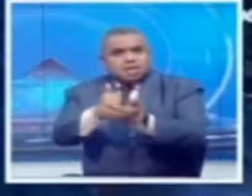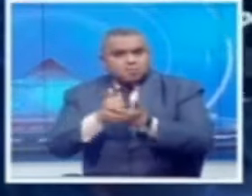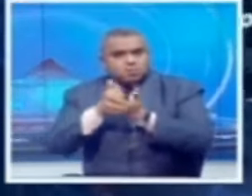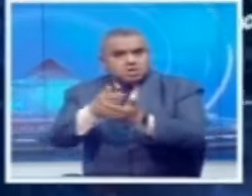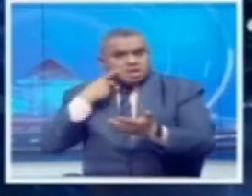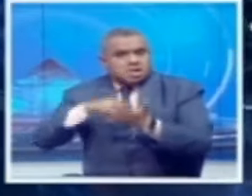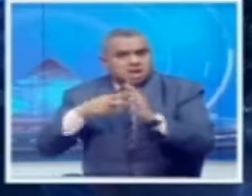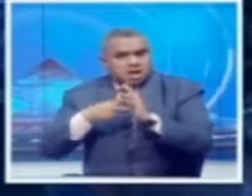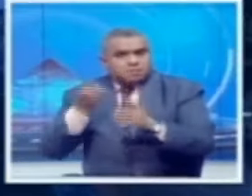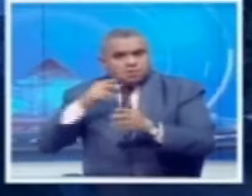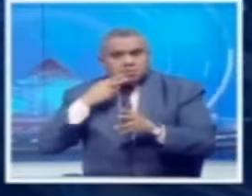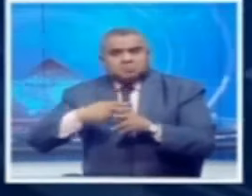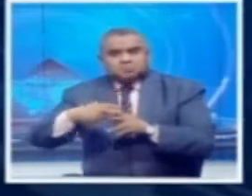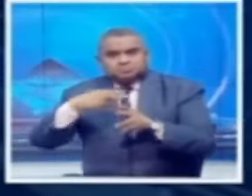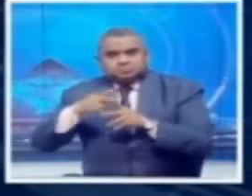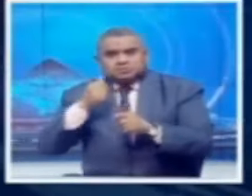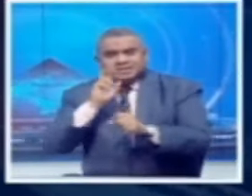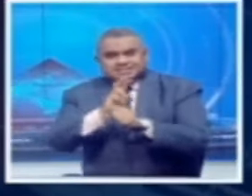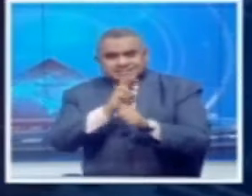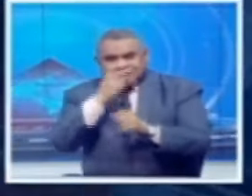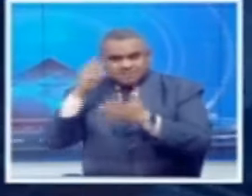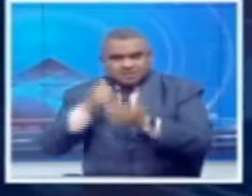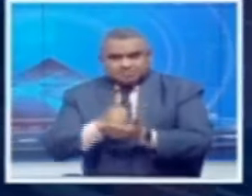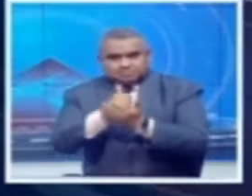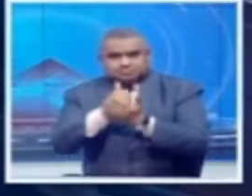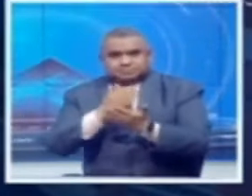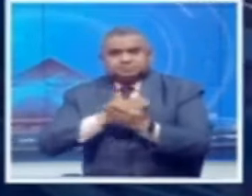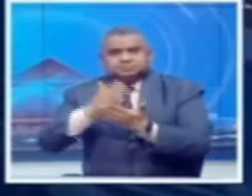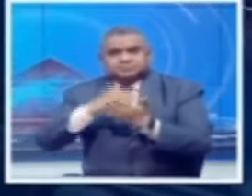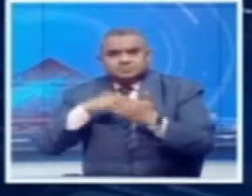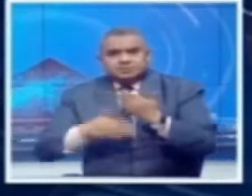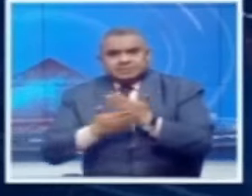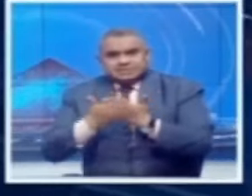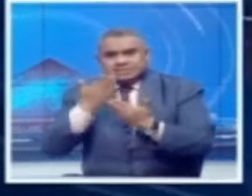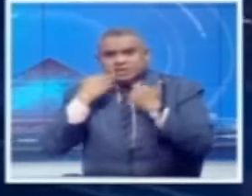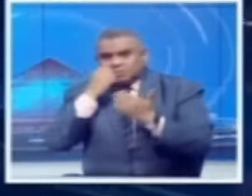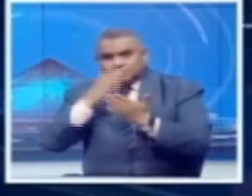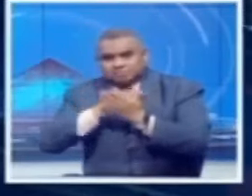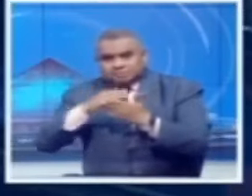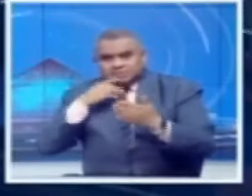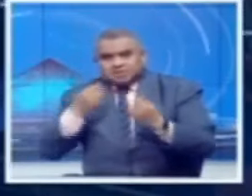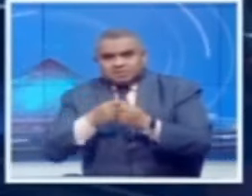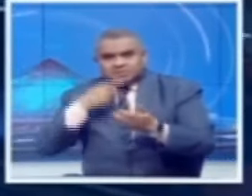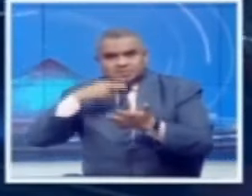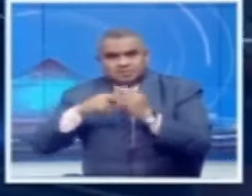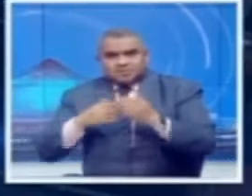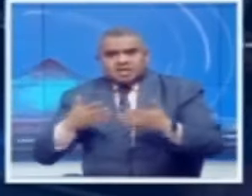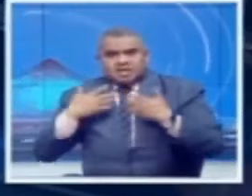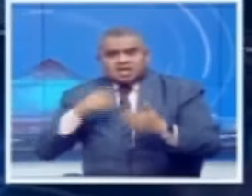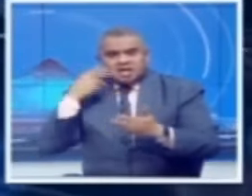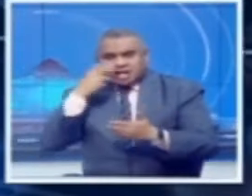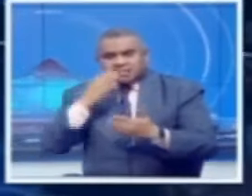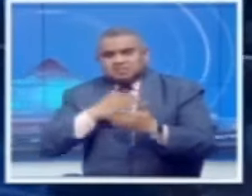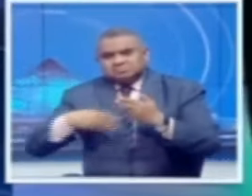إلى ضرورة سد الفجوات التمويلية المرتبطة بالتغيرات المناخية سيما المتعلقة بتكيف وتخفيف